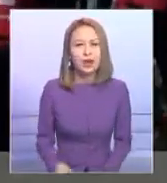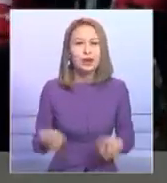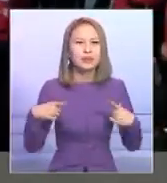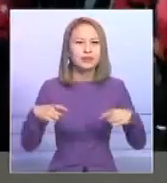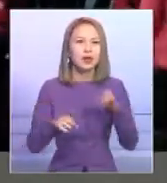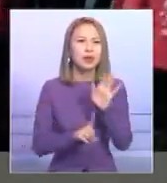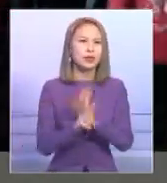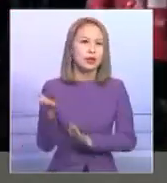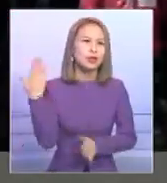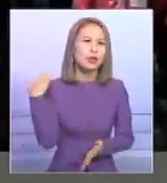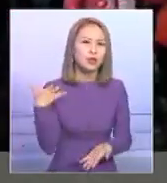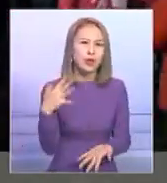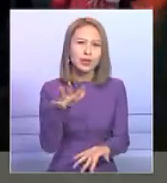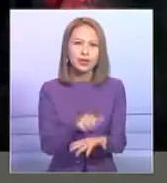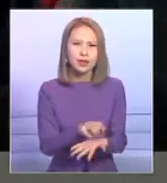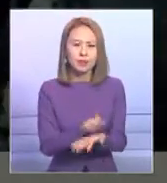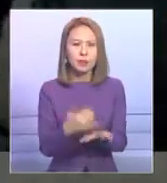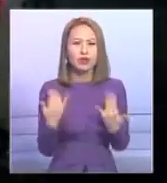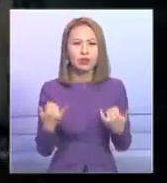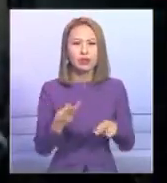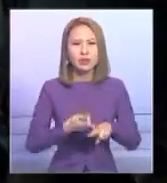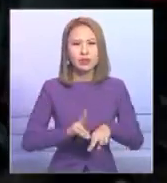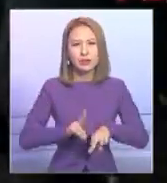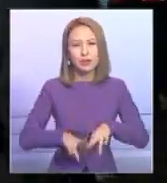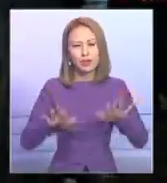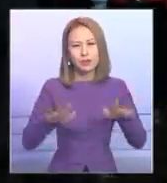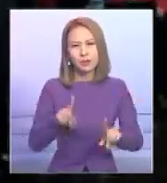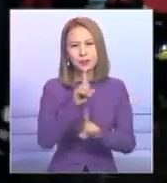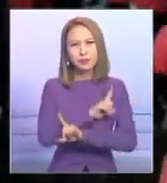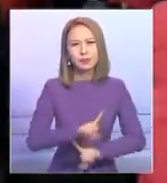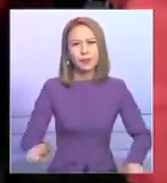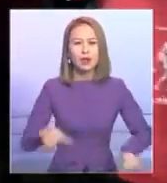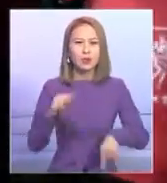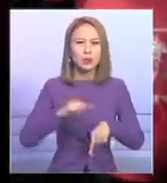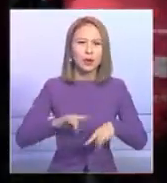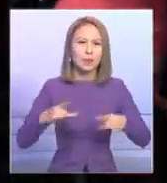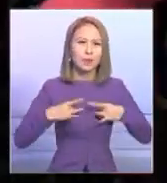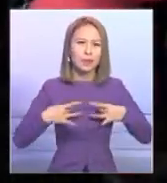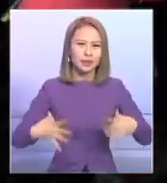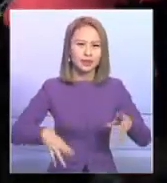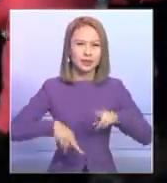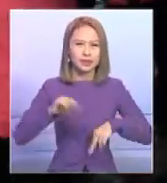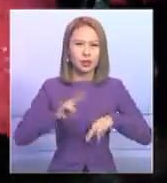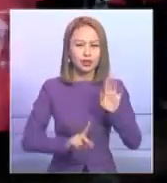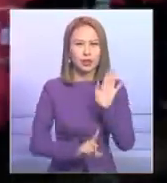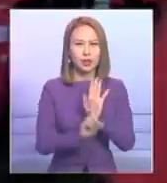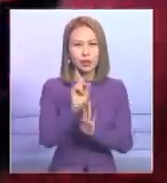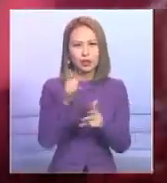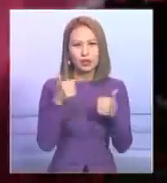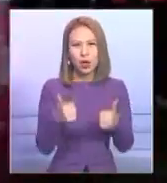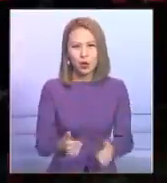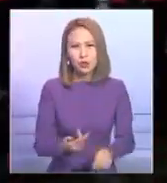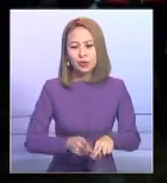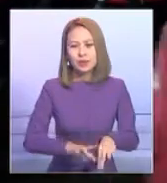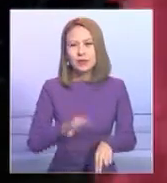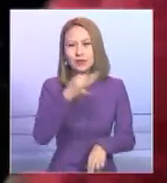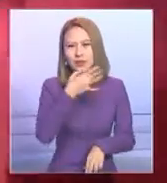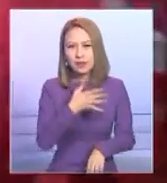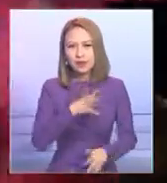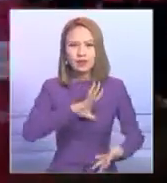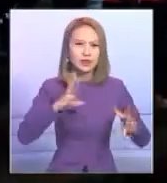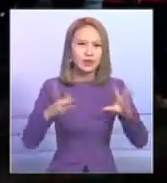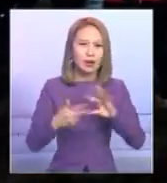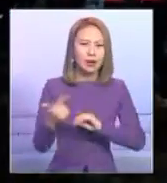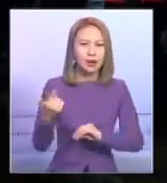Жүгірумен бұрыннан айналсам, түрлі марафондарға да қатысқам. Ал бүгін өзіме үйреншікті спорт мерекелік көңіл күймен ұласып жатыр. Сонымен ерекше, біз Брюссельде белгілі